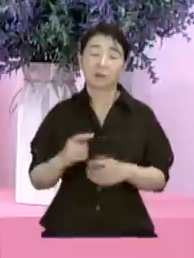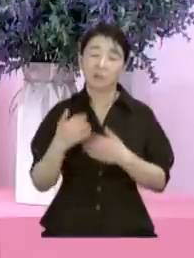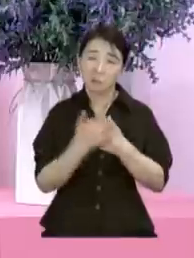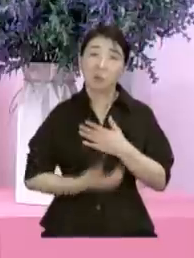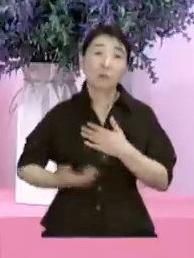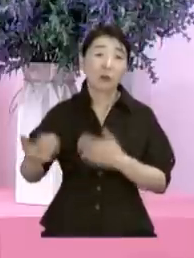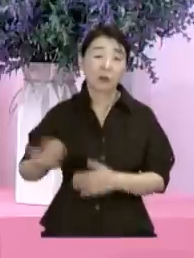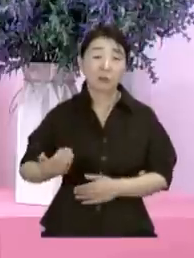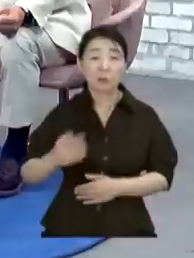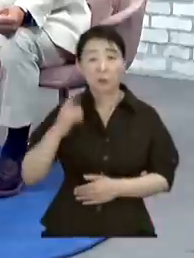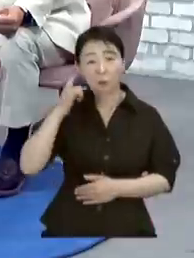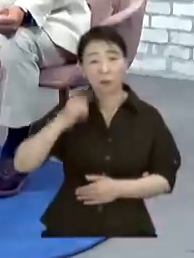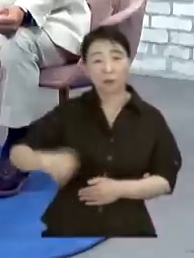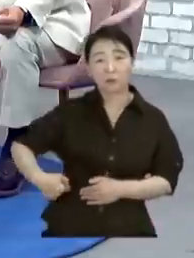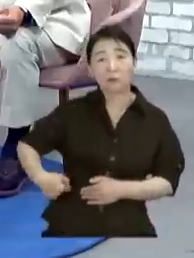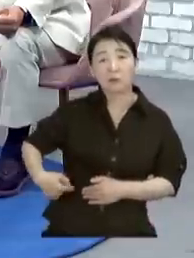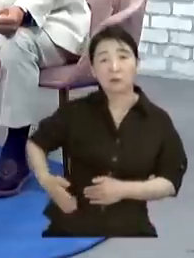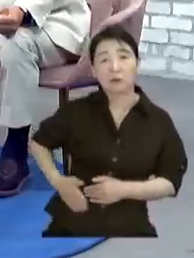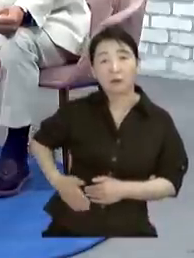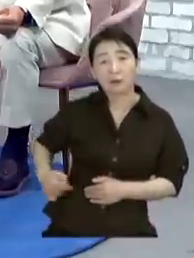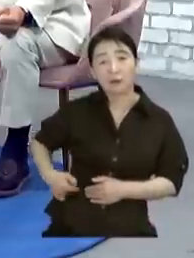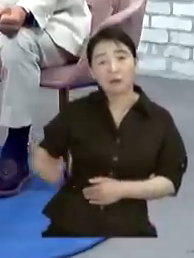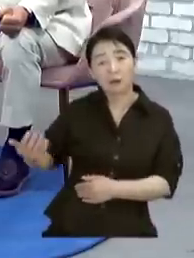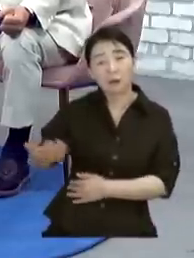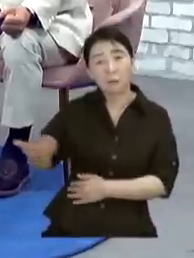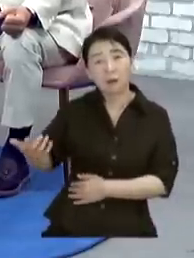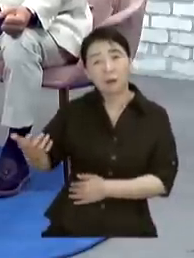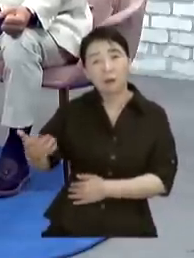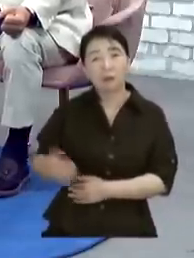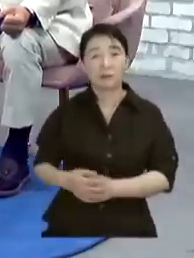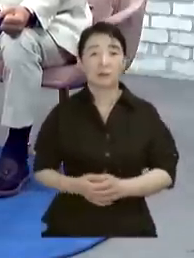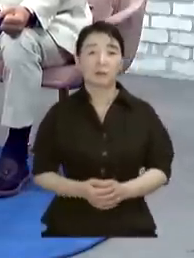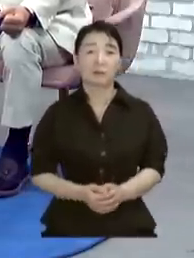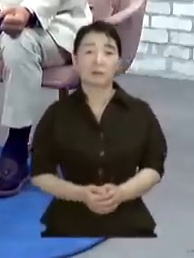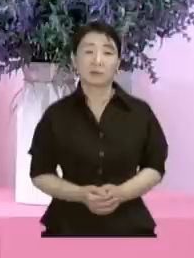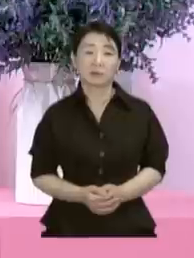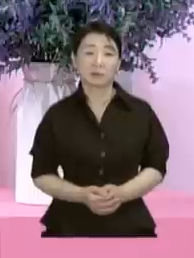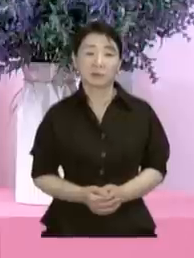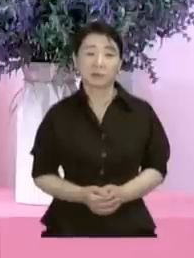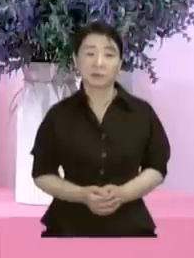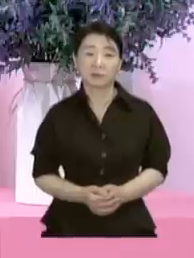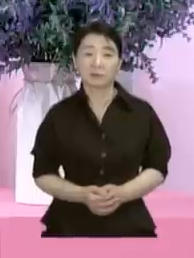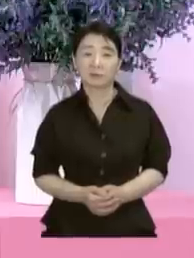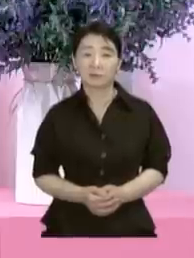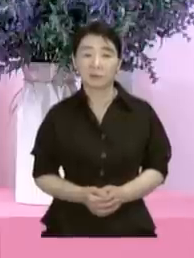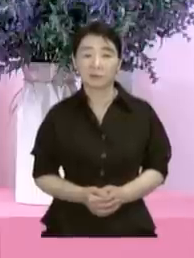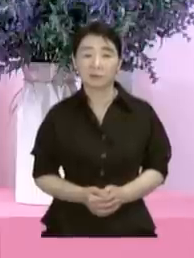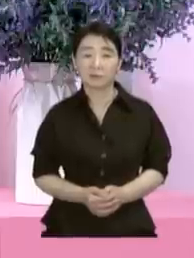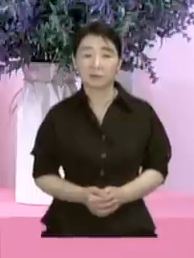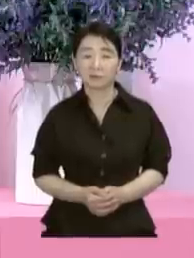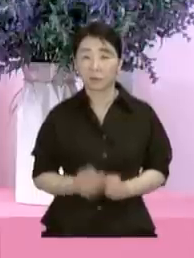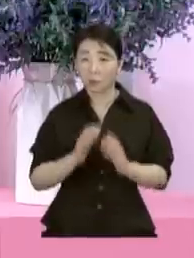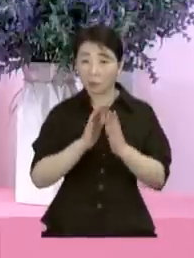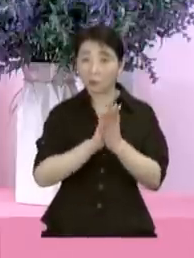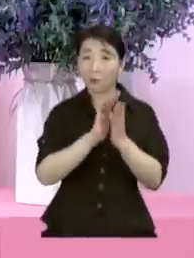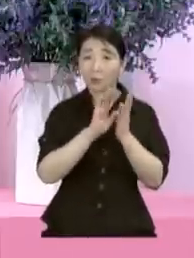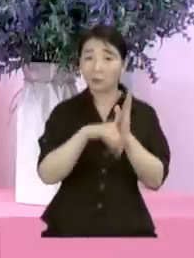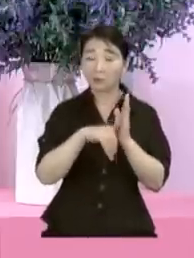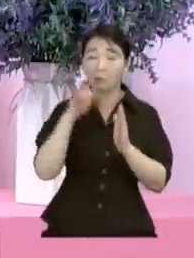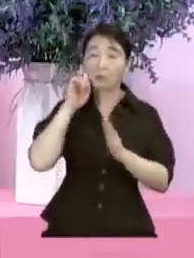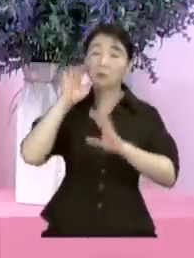제가. 어디가? 예, 옆구리가. 옆구리가. 너무너무 아파서 하나님. 이렇게